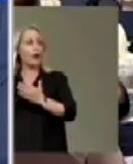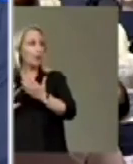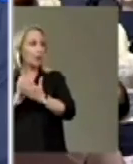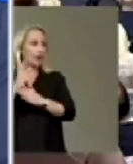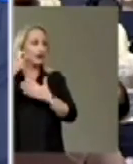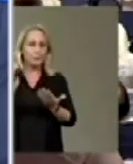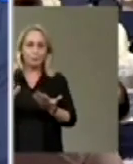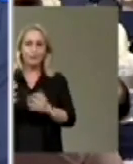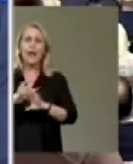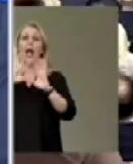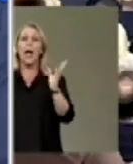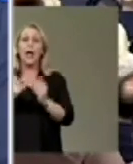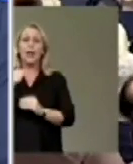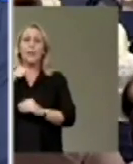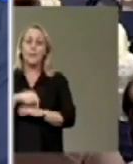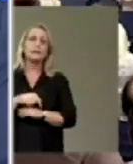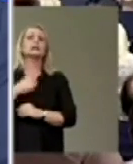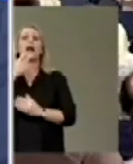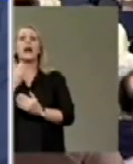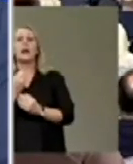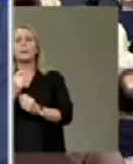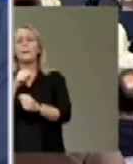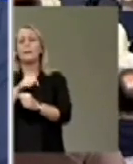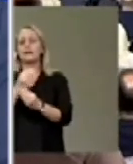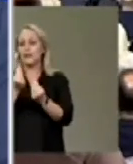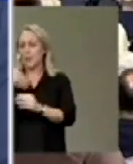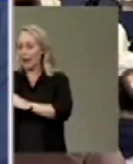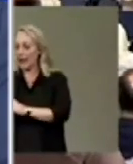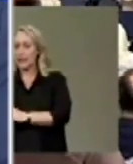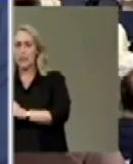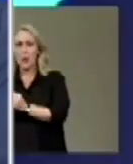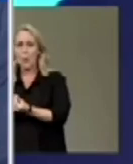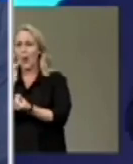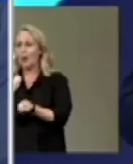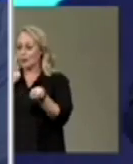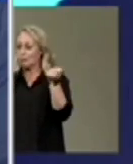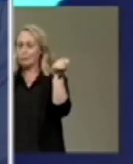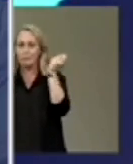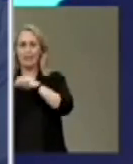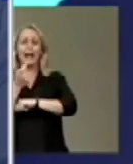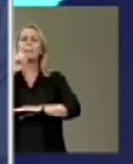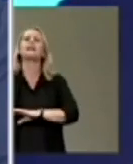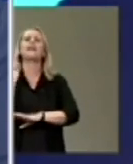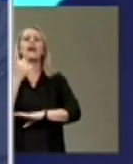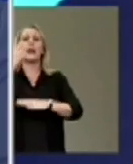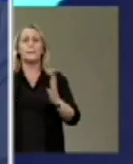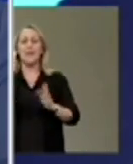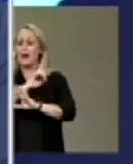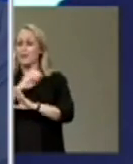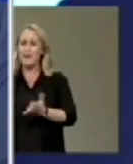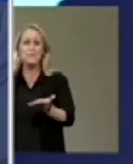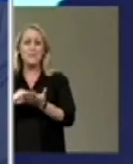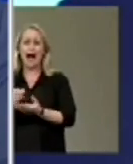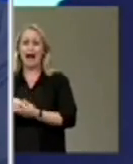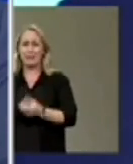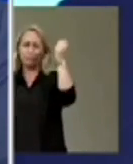καθημερινά που τα ρεπορτάζ που κάνετε για το κόστος ζωής έβλεπα εχθές ότι το